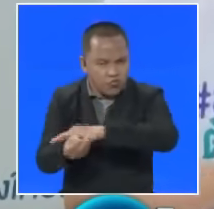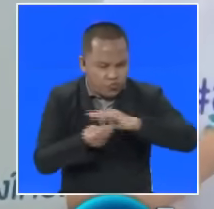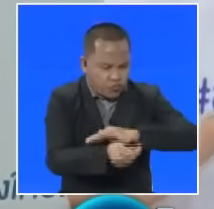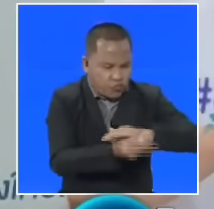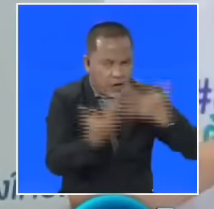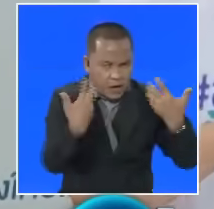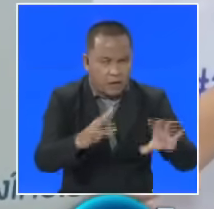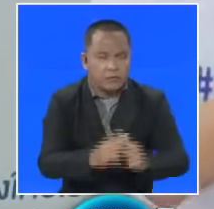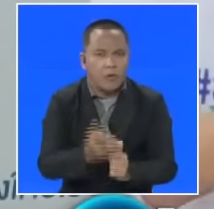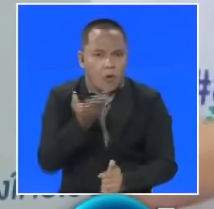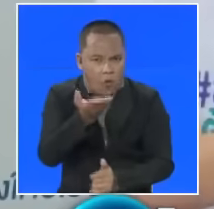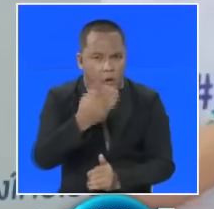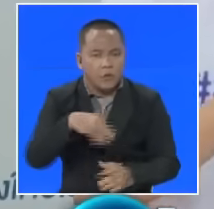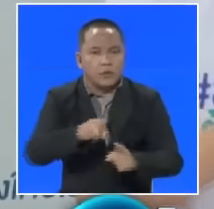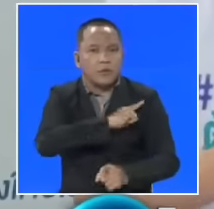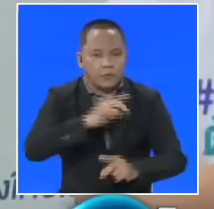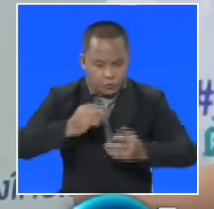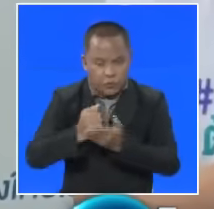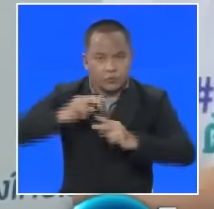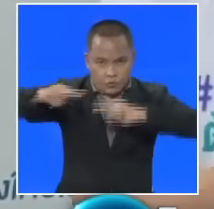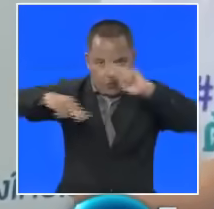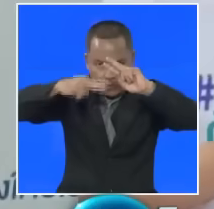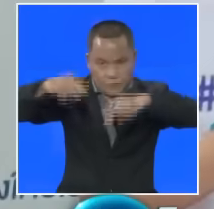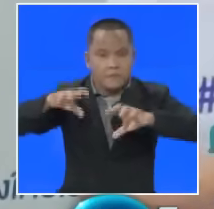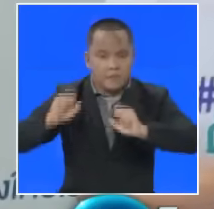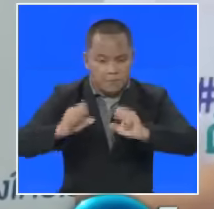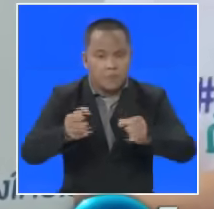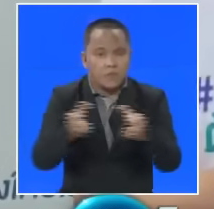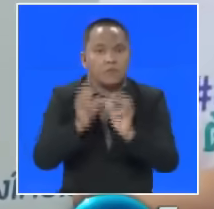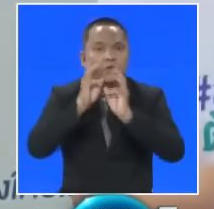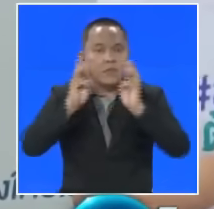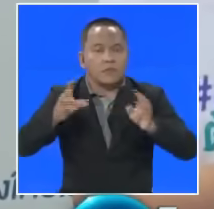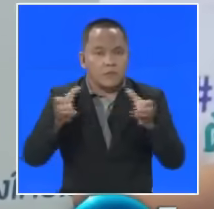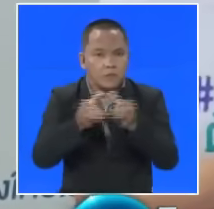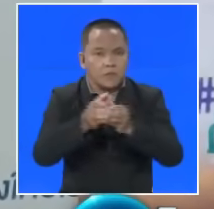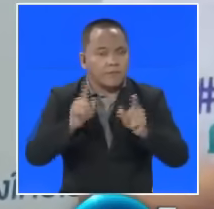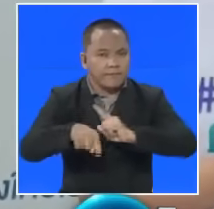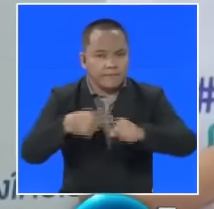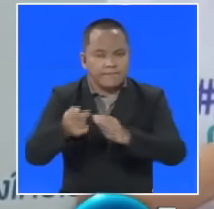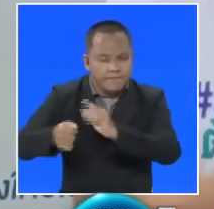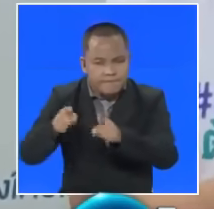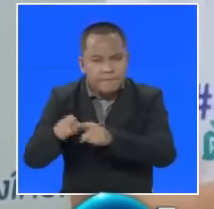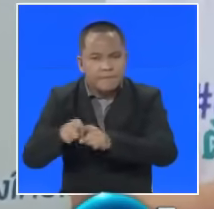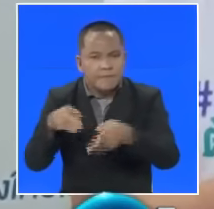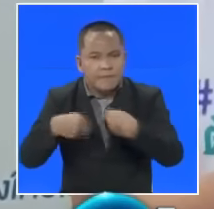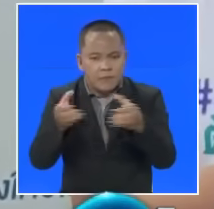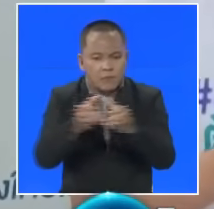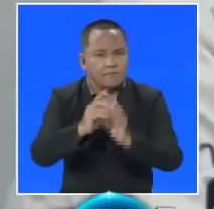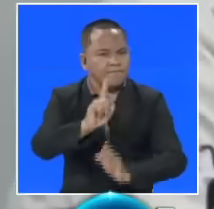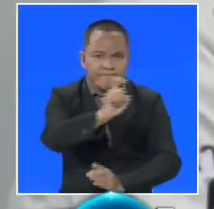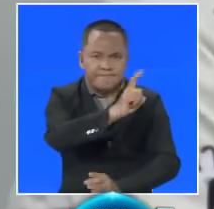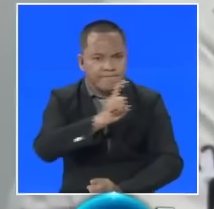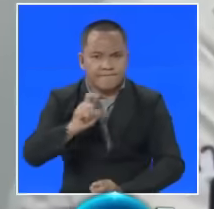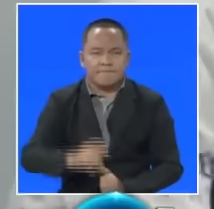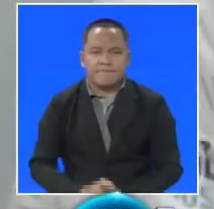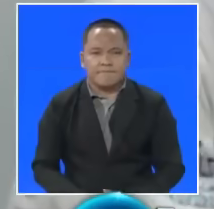ยงานจึงขอให้หน่วยงานดังกล่าวช่วยตรวจสอบหน่อยแล้วก็จับกลุ่มเว็บพนันเหล่านี้ไม่ให้ไปแอบอ้างทำให้องค์กรเสื่อมเสียต่